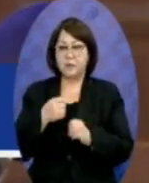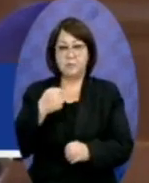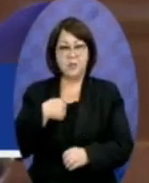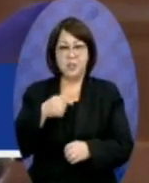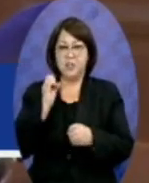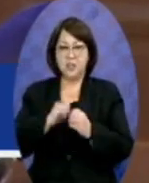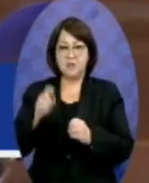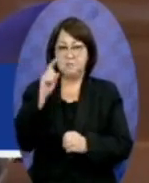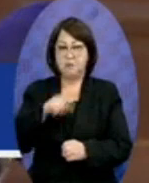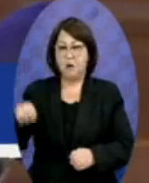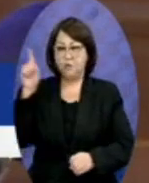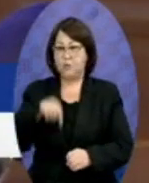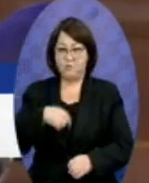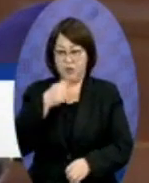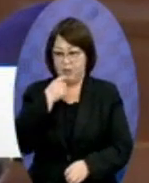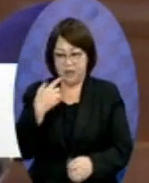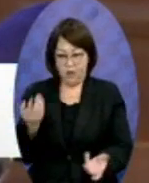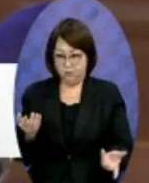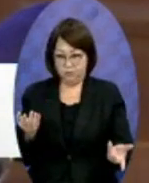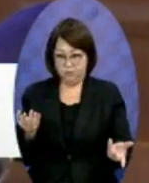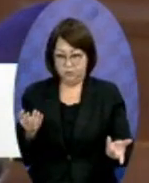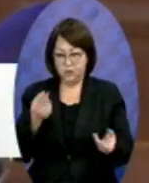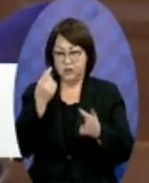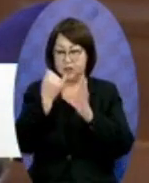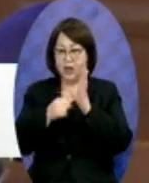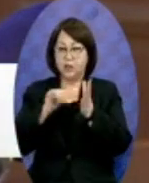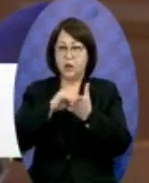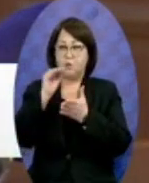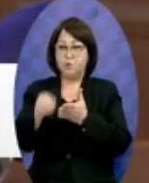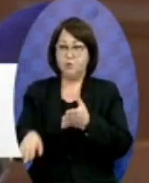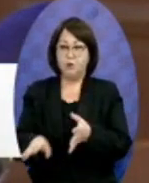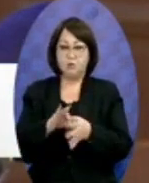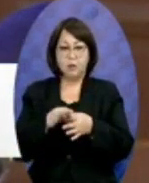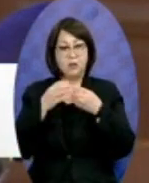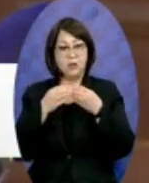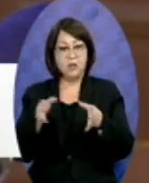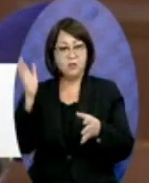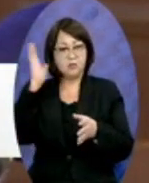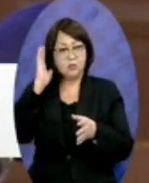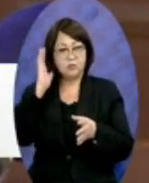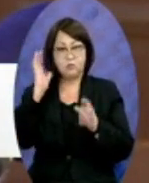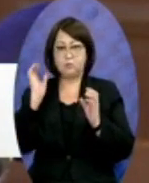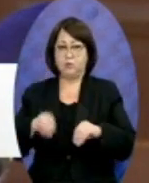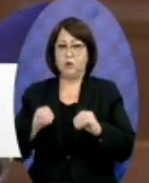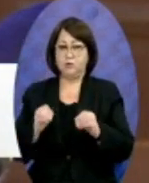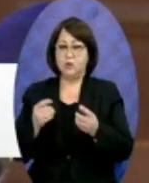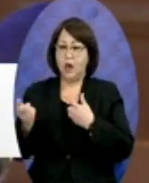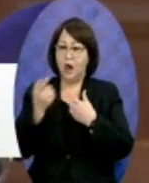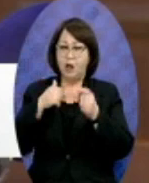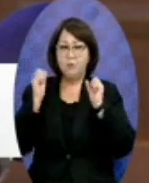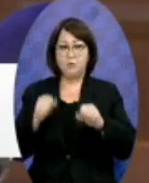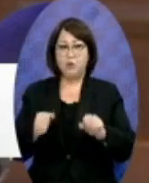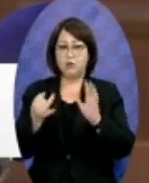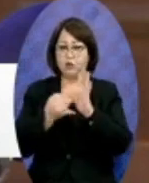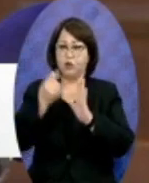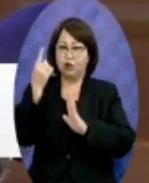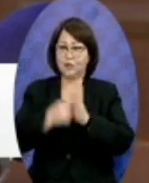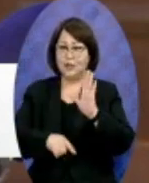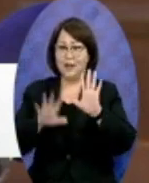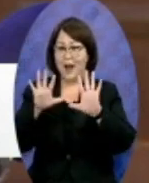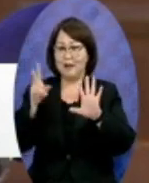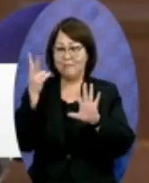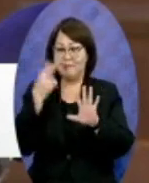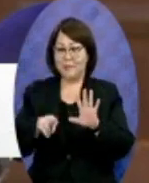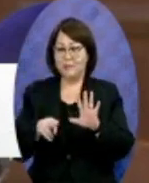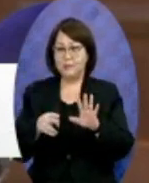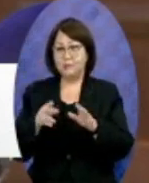ийм зүйл бол байхгүй. 60 тэрбумын асуудлаар нээлттэй хилцүүлэг хийя гэж 6 сарын 7 сарын 10-нд баха